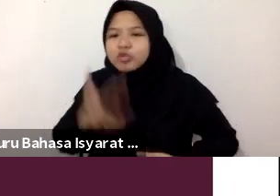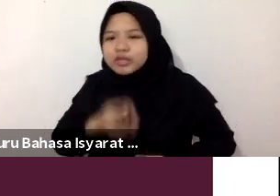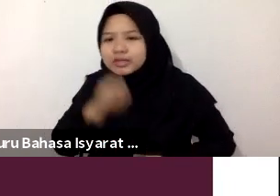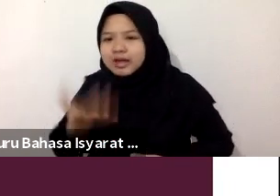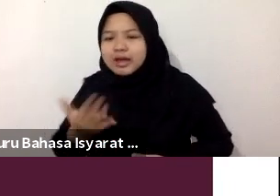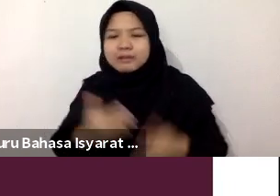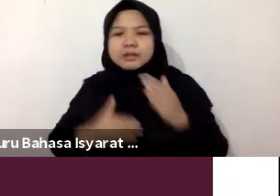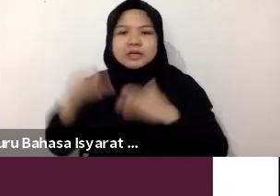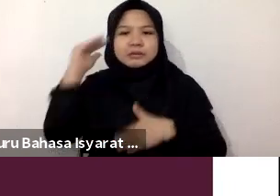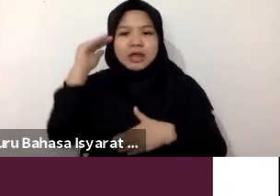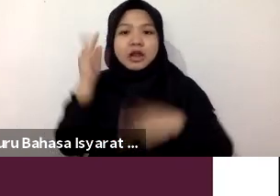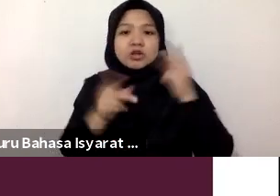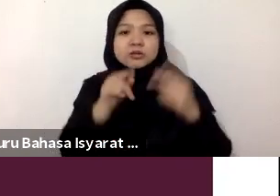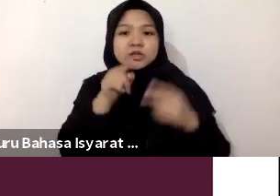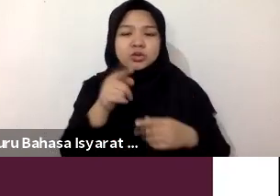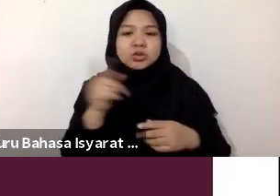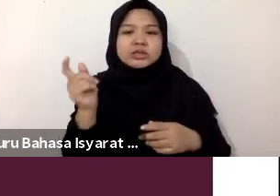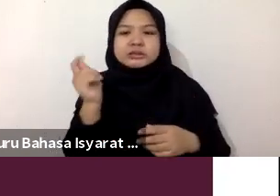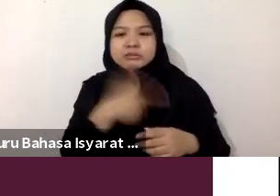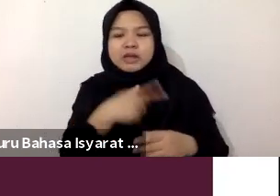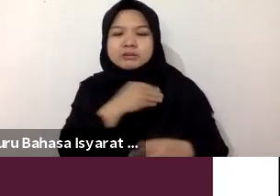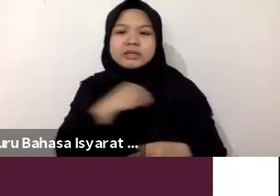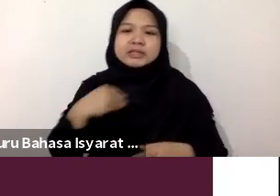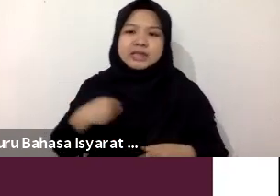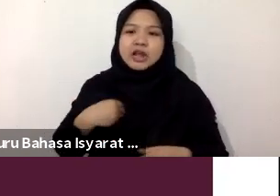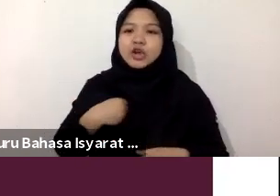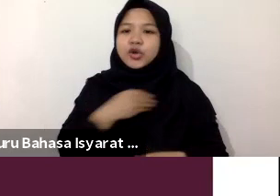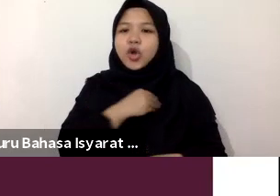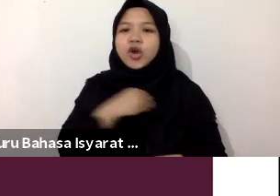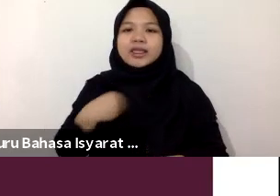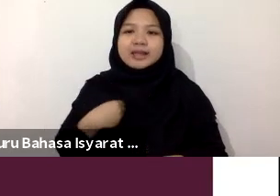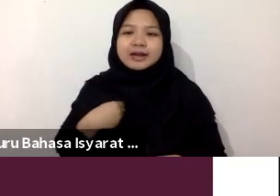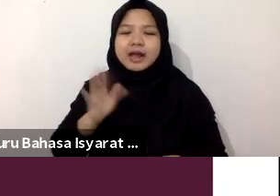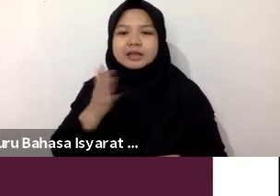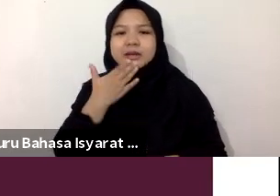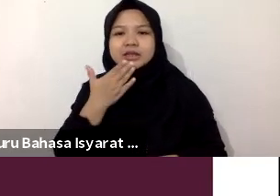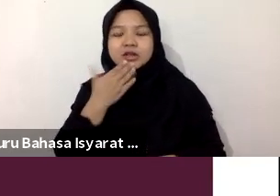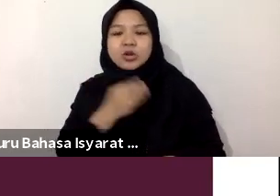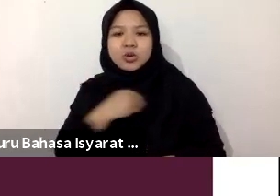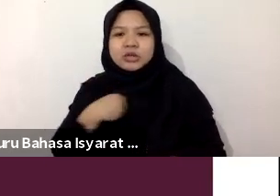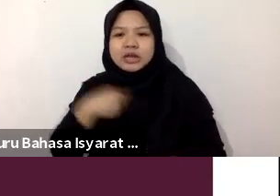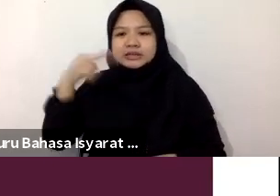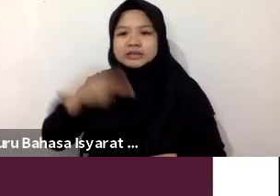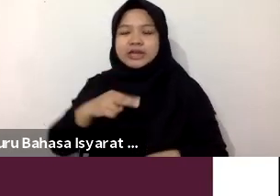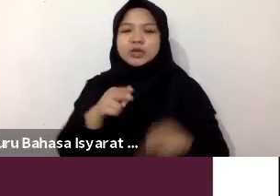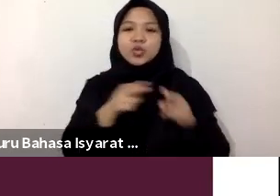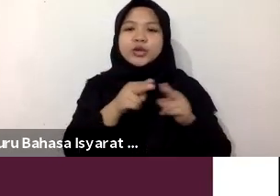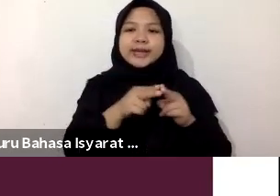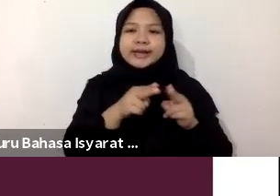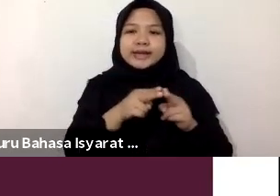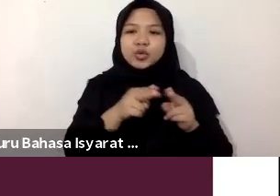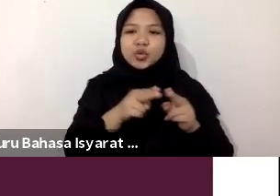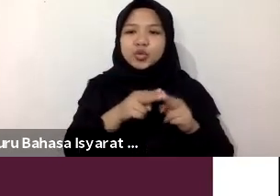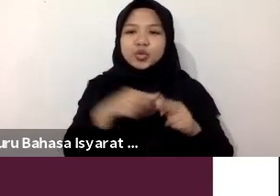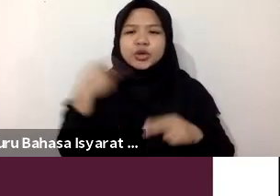yang terjadi, segera pemeriksaan diri tentu saja ke dokter. Nanti biasanya dokter akan mengecek urin rutin. Yang